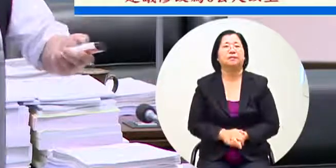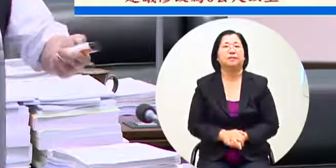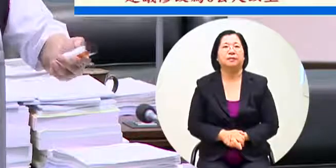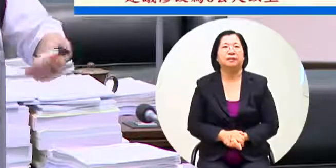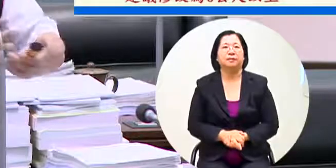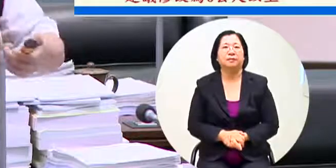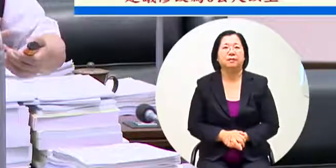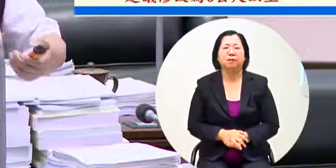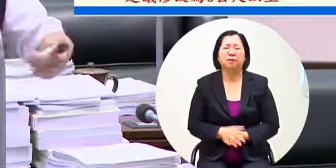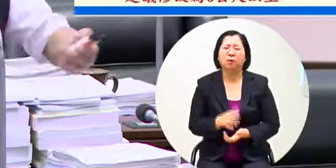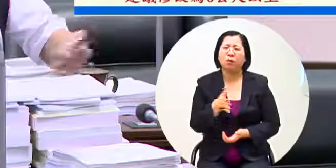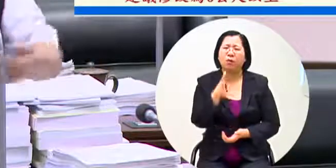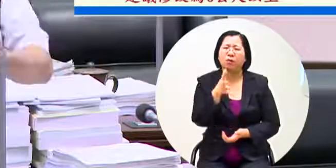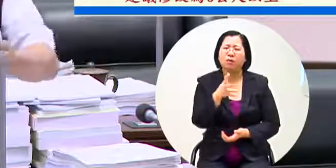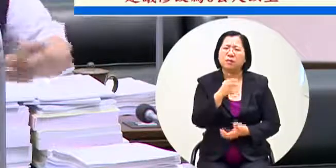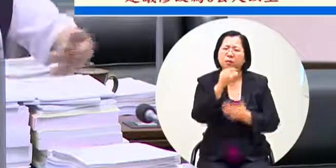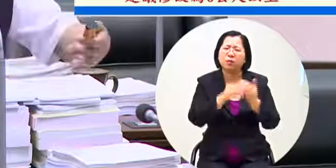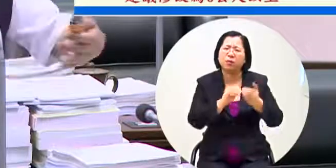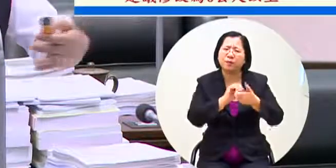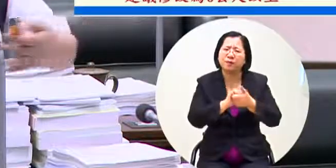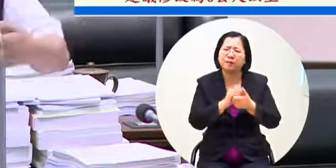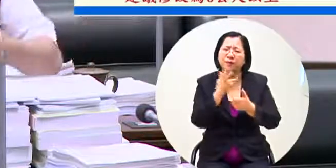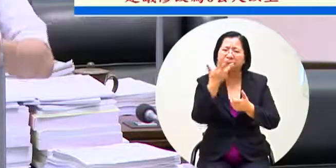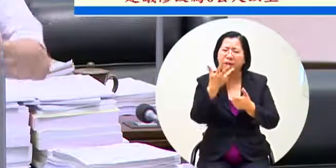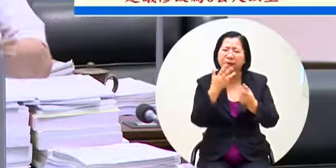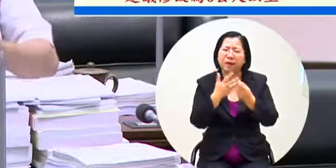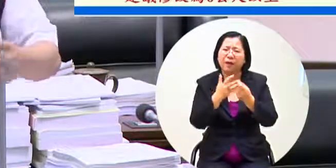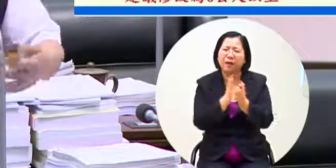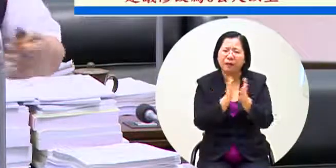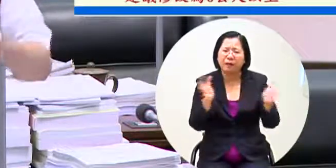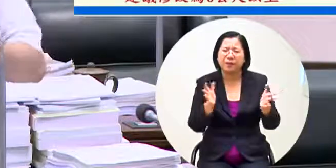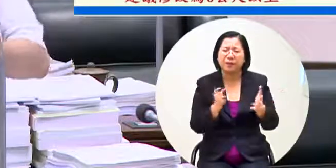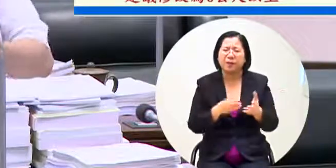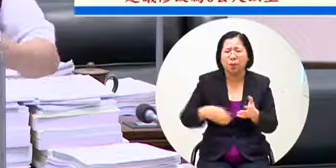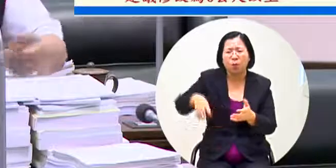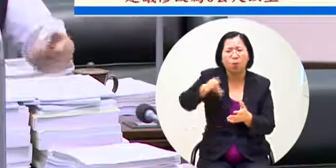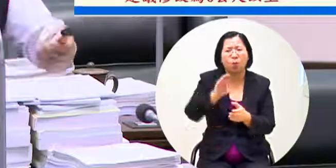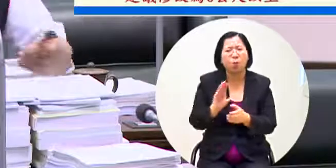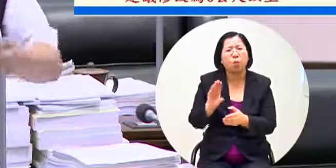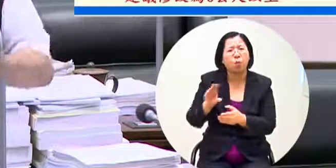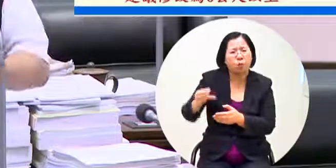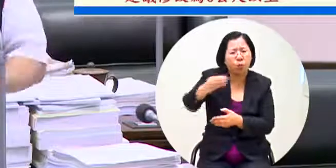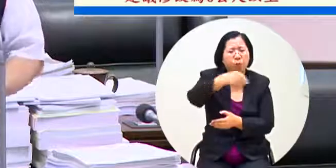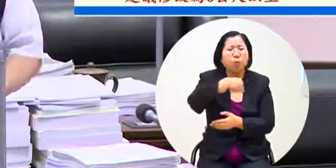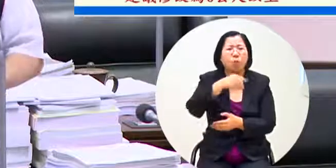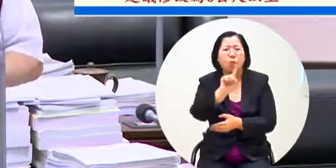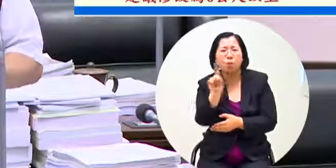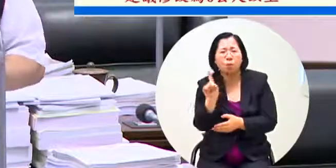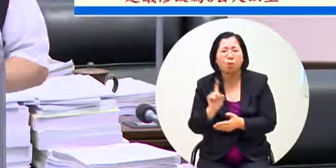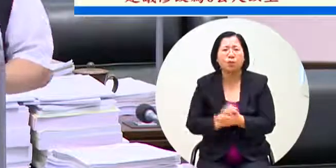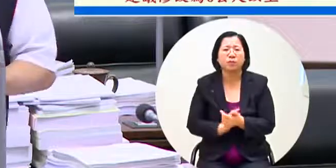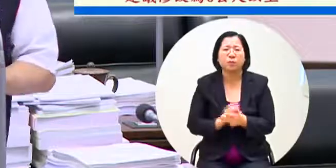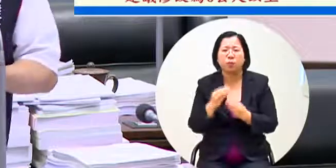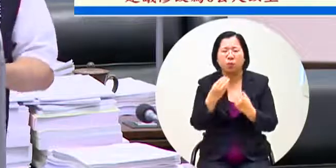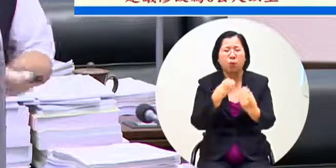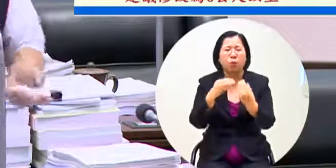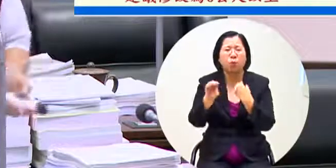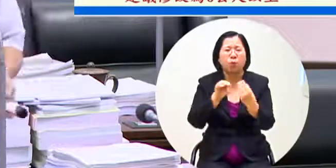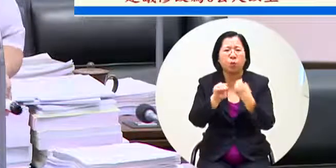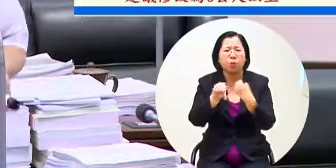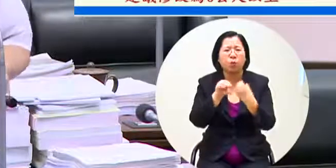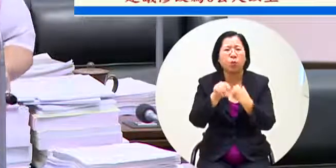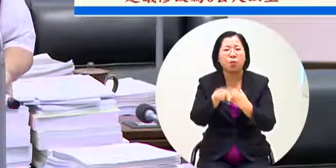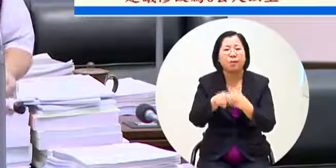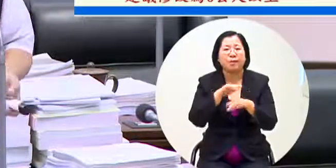能是车辆。吼、哦，要回转啦、啊，还是要会车，吼、哦，有相关的这个安全的这个考虑，吼、哦，